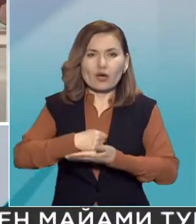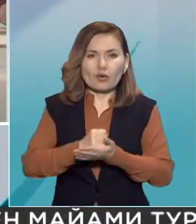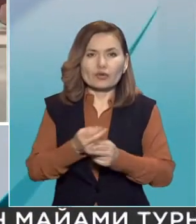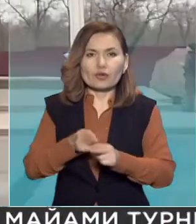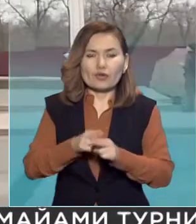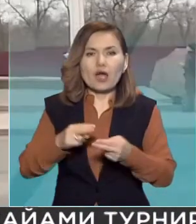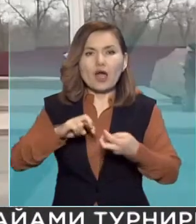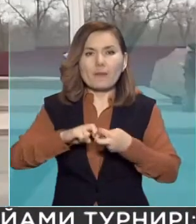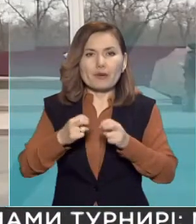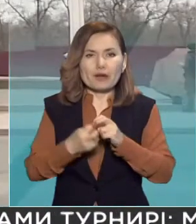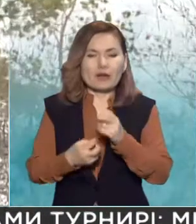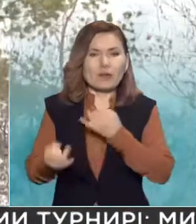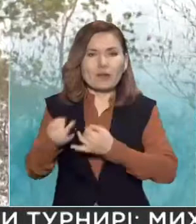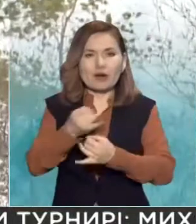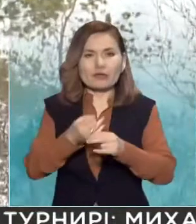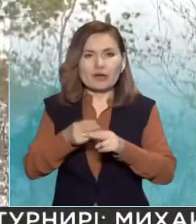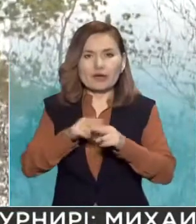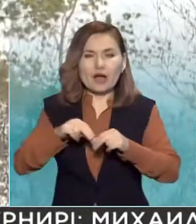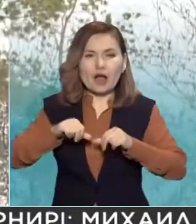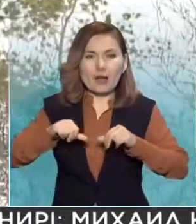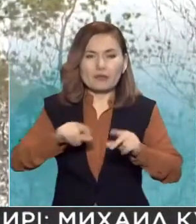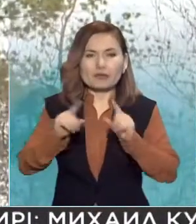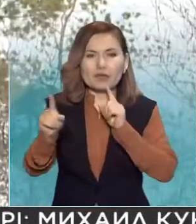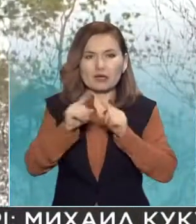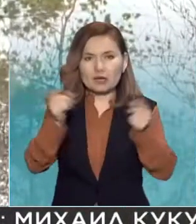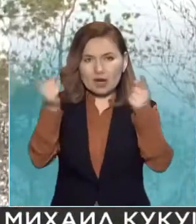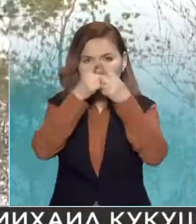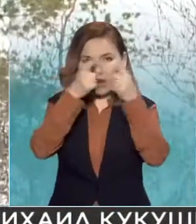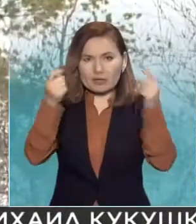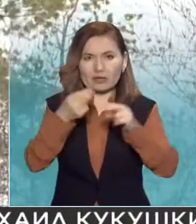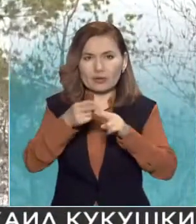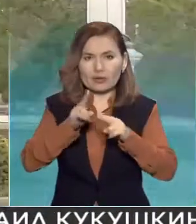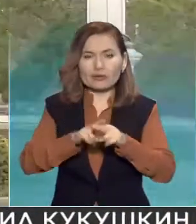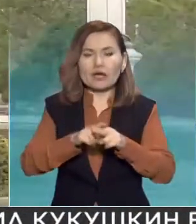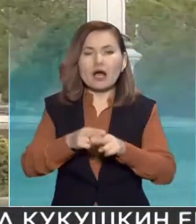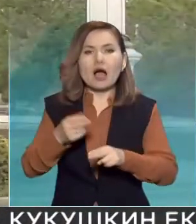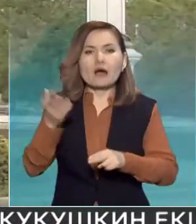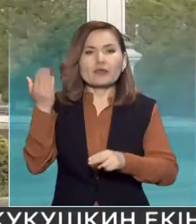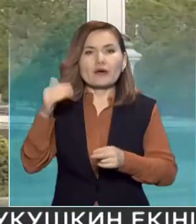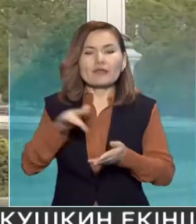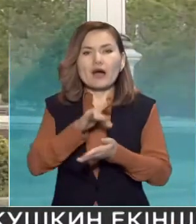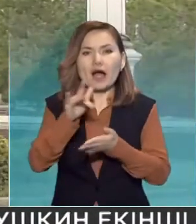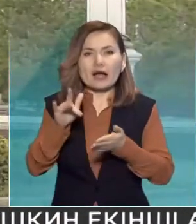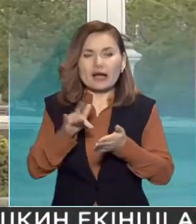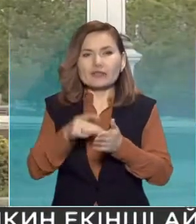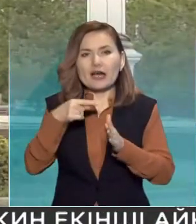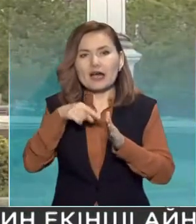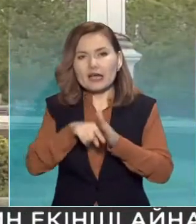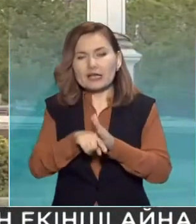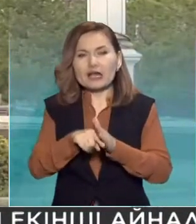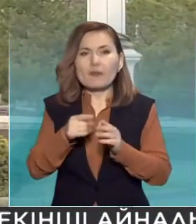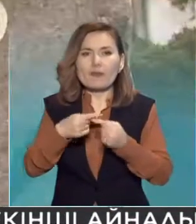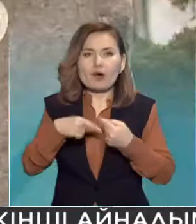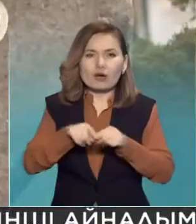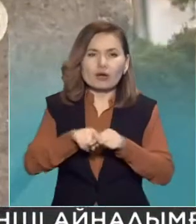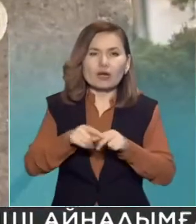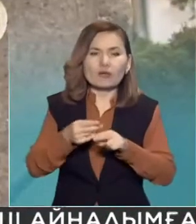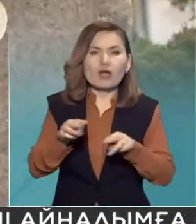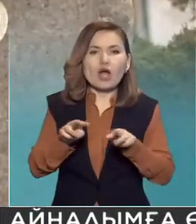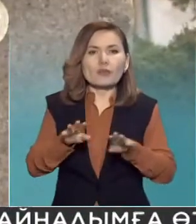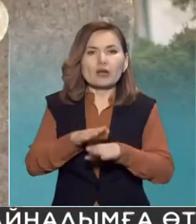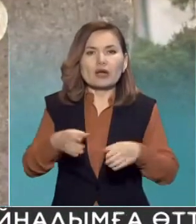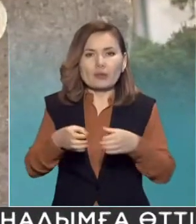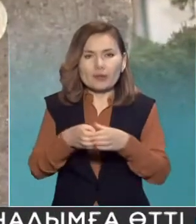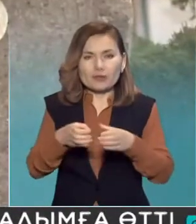мәдени мәселелері жөндегі тұрақты комиссиясының отырысында айтылды. Бұған дейін қаланың ішкі саясат бөліміне бірнеше үкіметтік